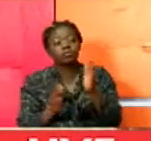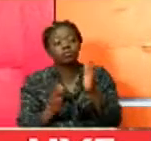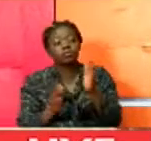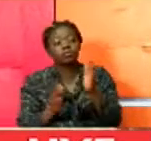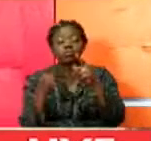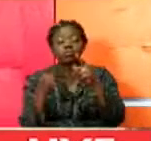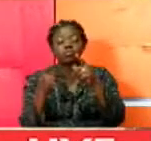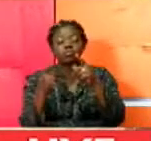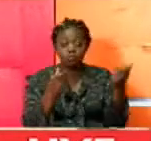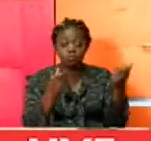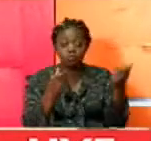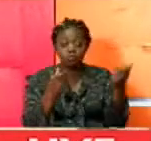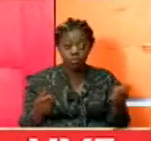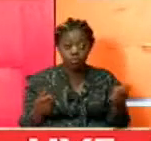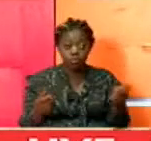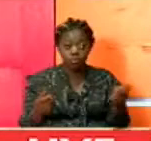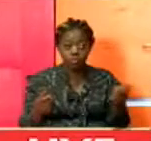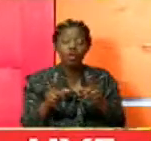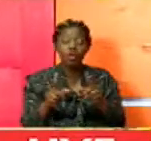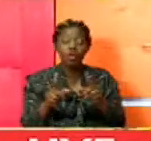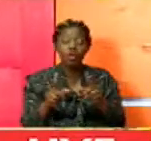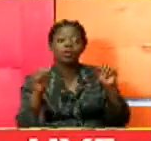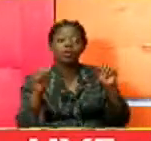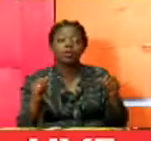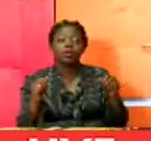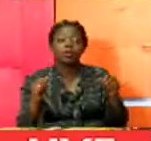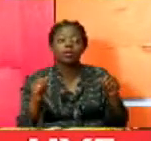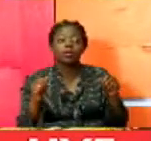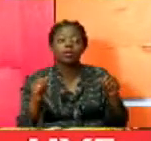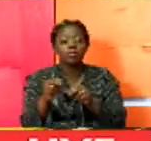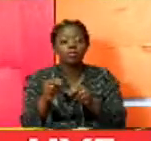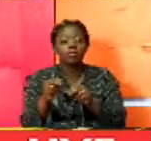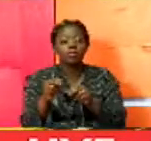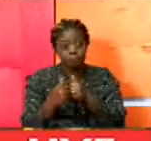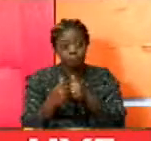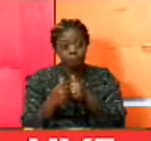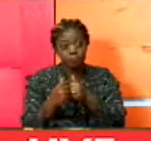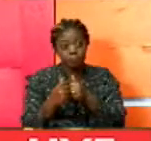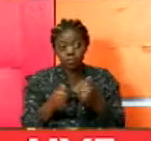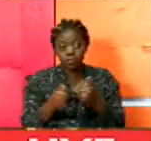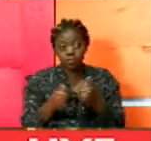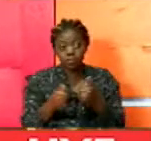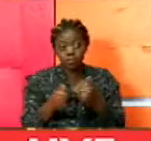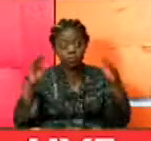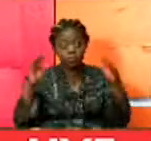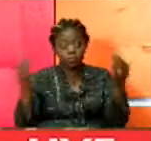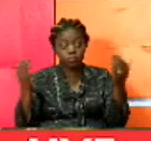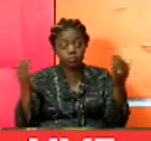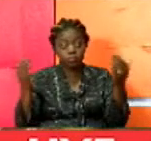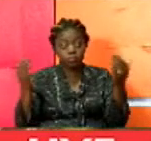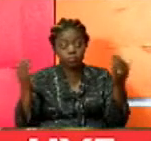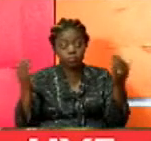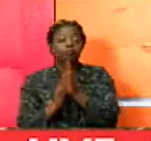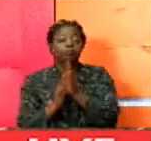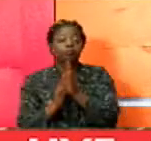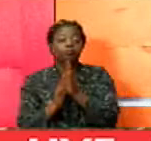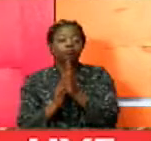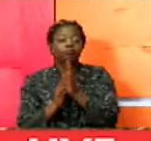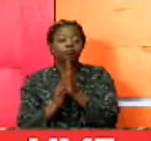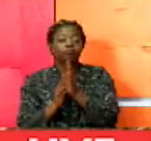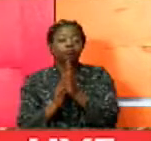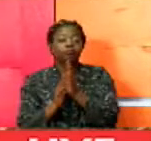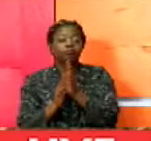erifuira ery'ekinnansi olwe banaasobola okuvuganya ku katale k'ensi yonna. Mujjumbire okulimisa